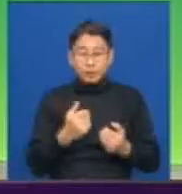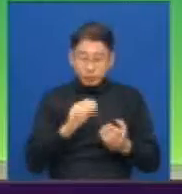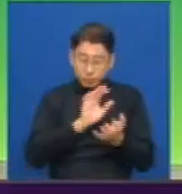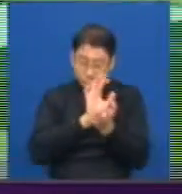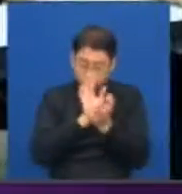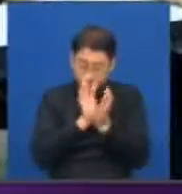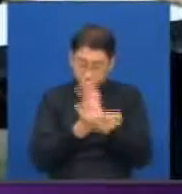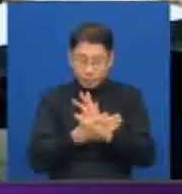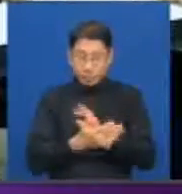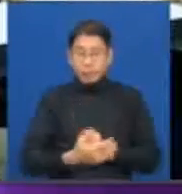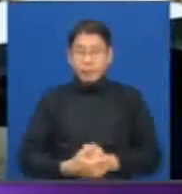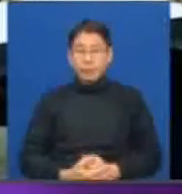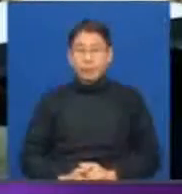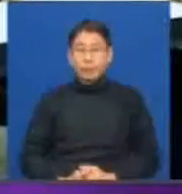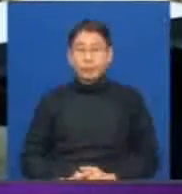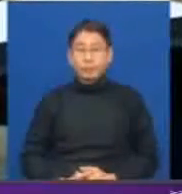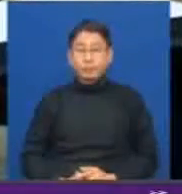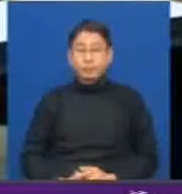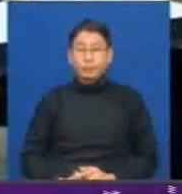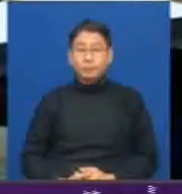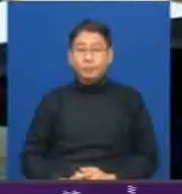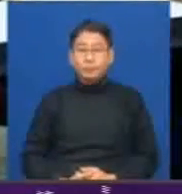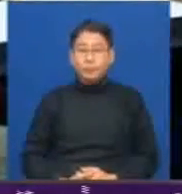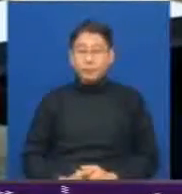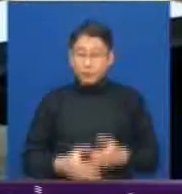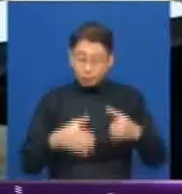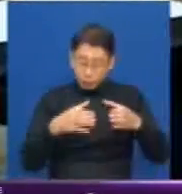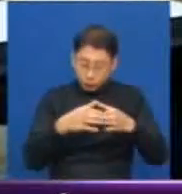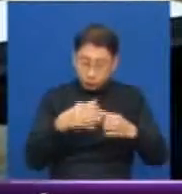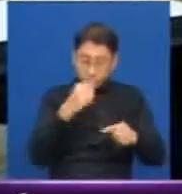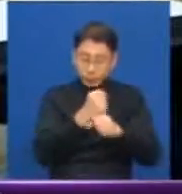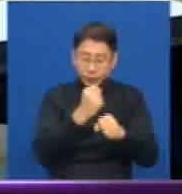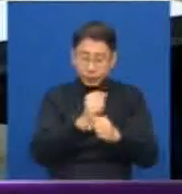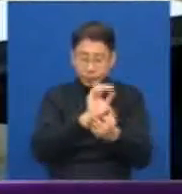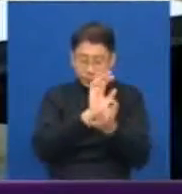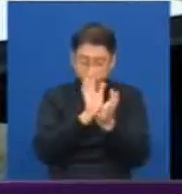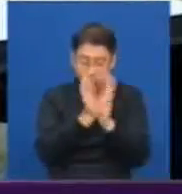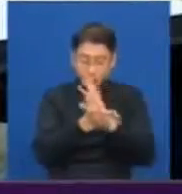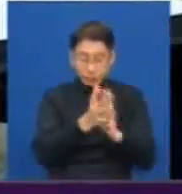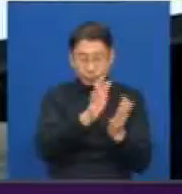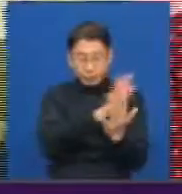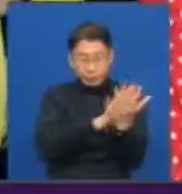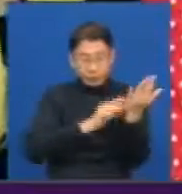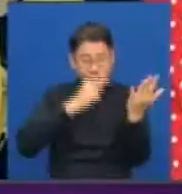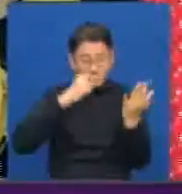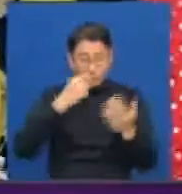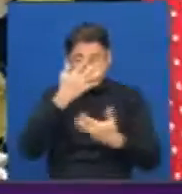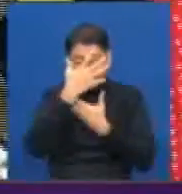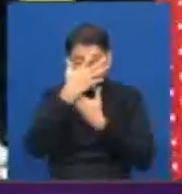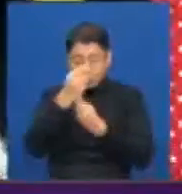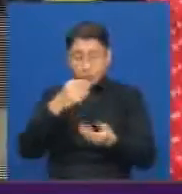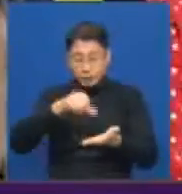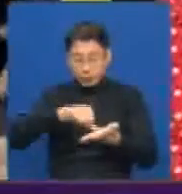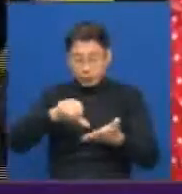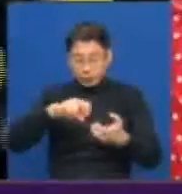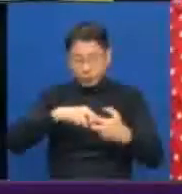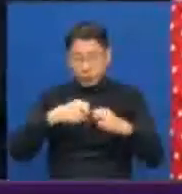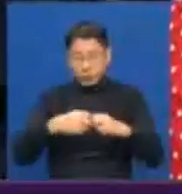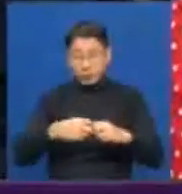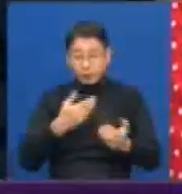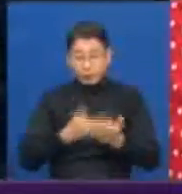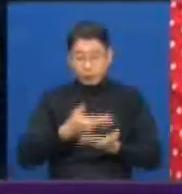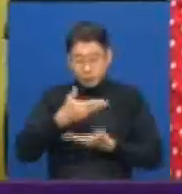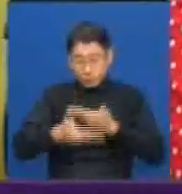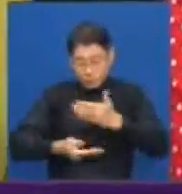ฏิรูป ทางนี้คณะทำงานปฏิรูปเตรียมความพร้อมปฏิรูปประเทศให้ความสนใจการแก้ไขปัญหาการซื้อสิทธิ์ขาย